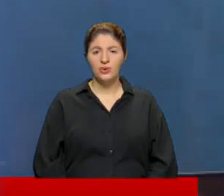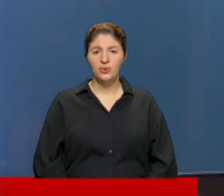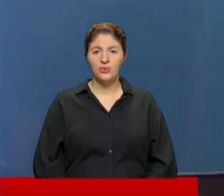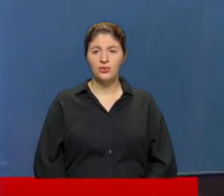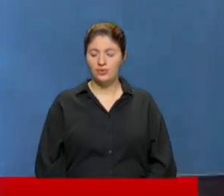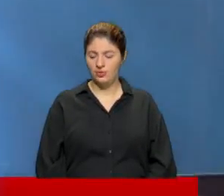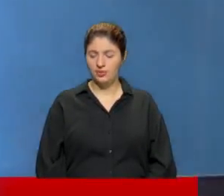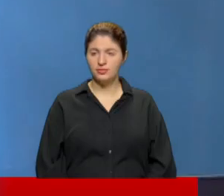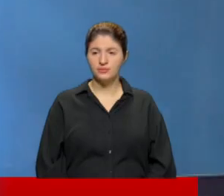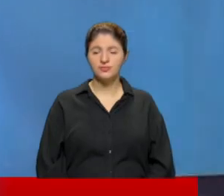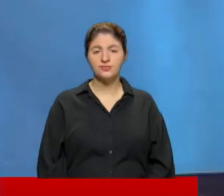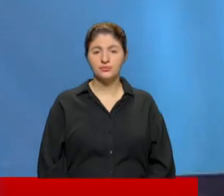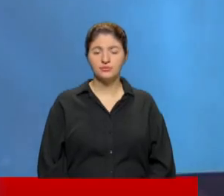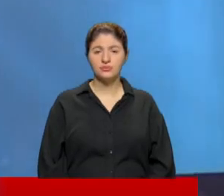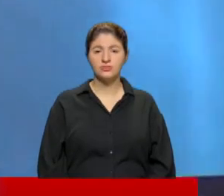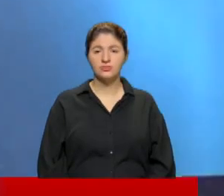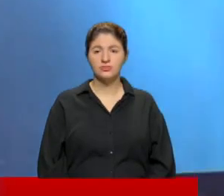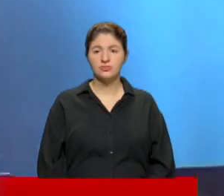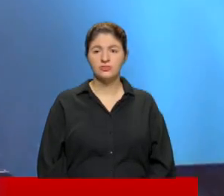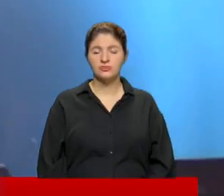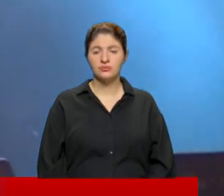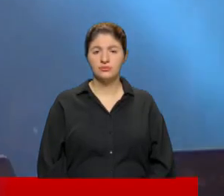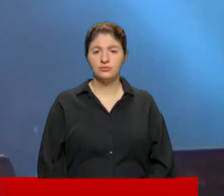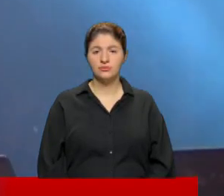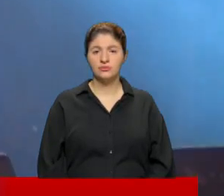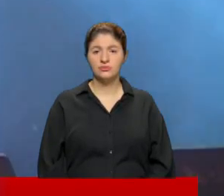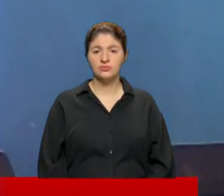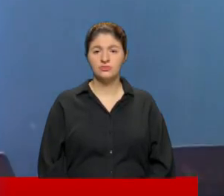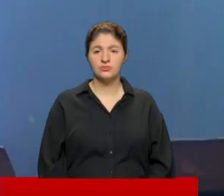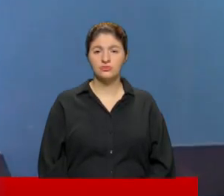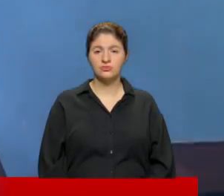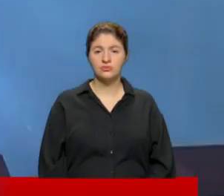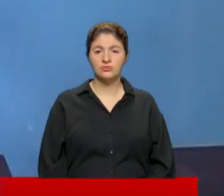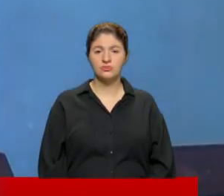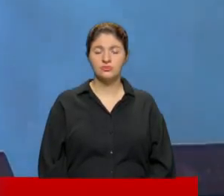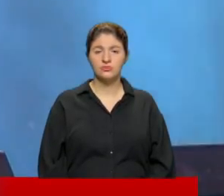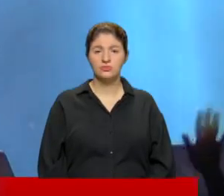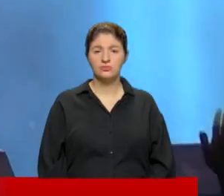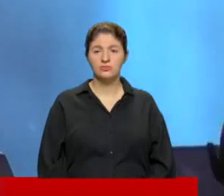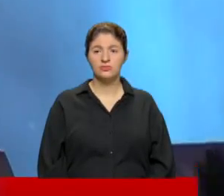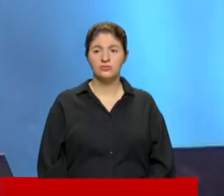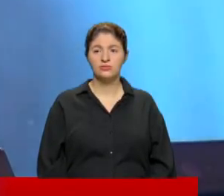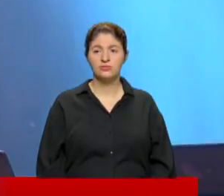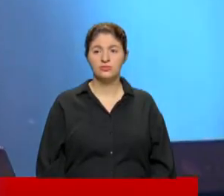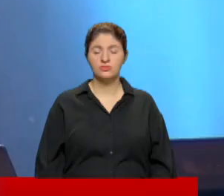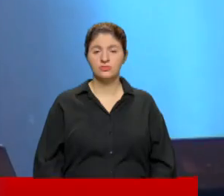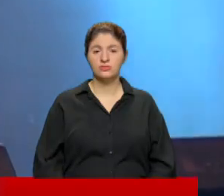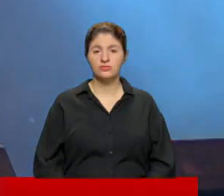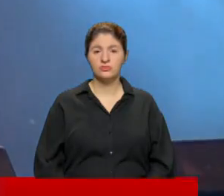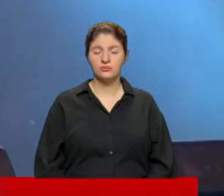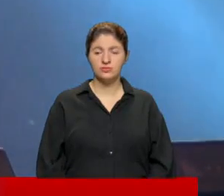açıkladı sğ söylemeden ayrıldım